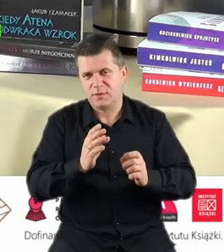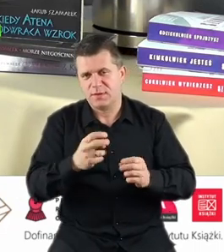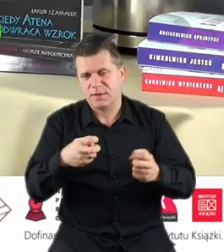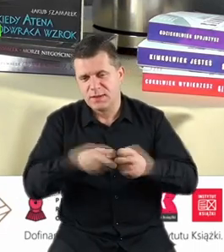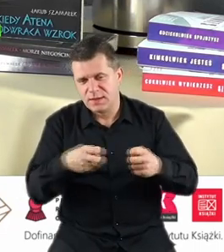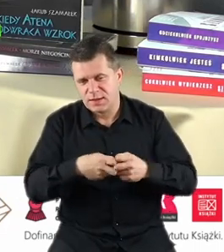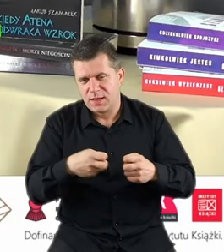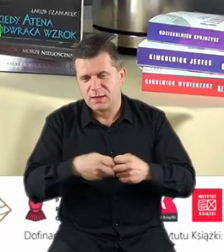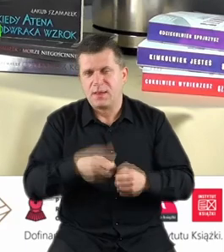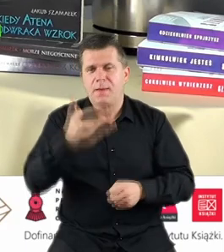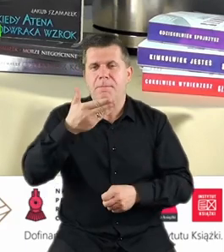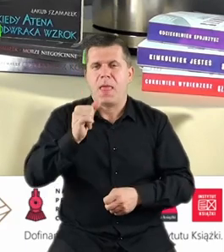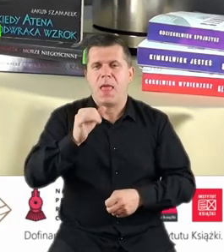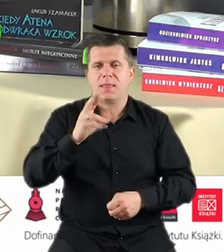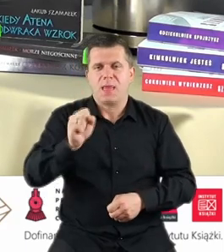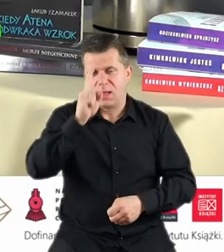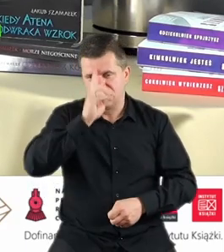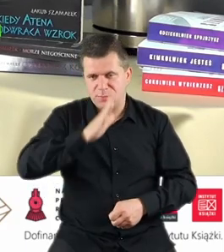Przepraszam, w internecie, mediach społecznościowych,